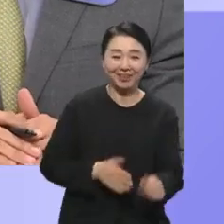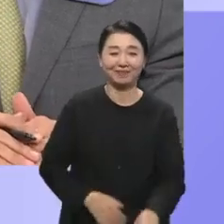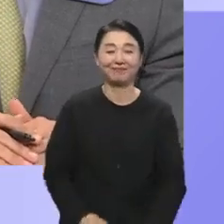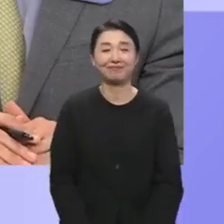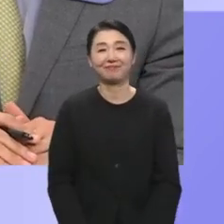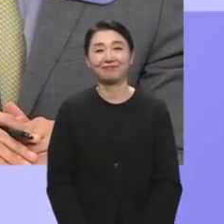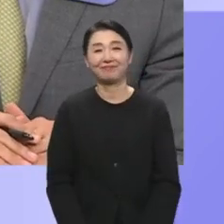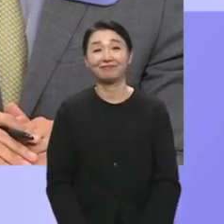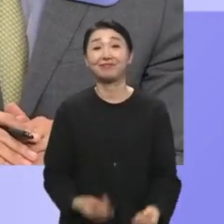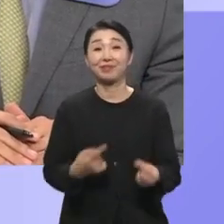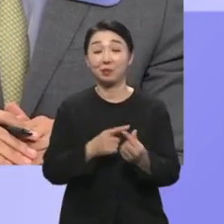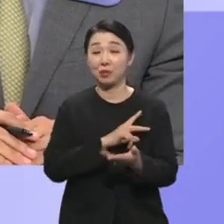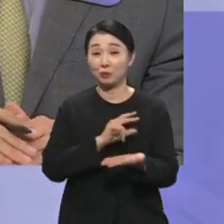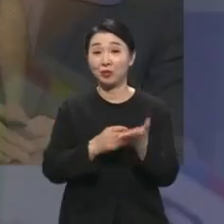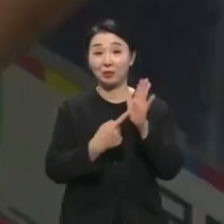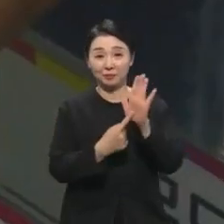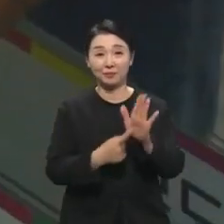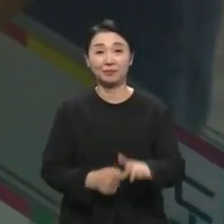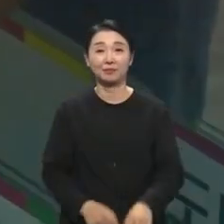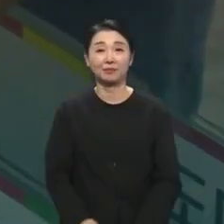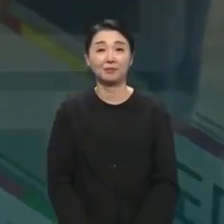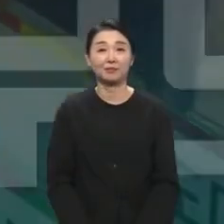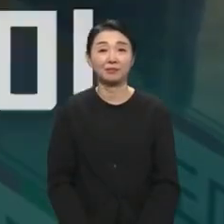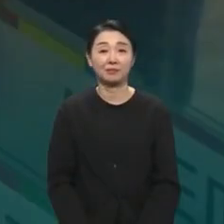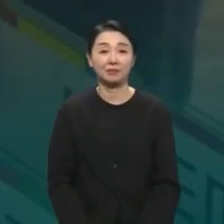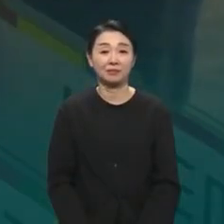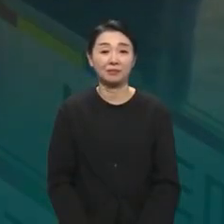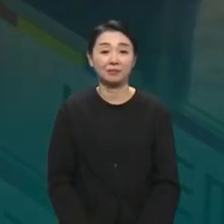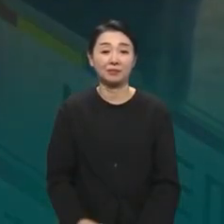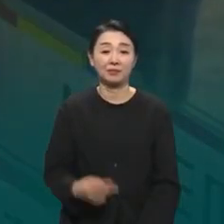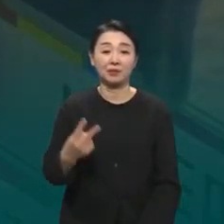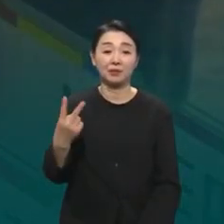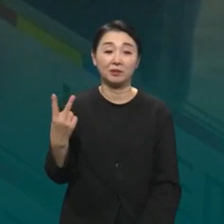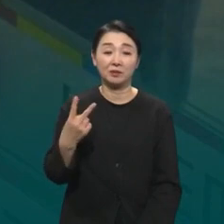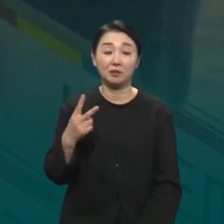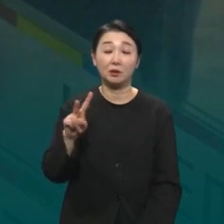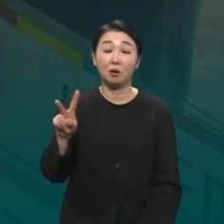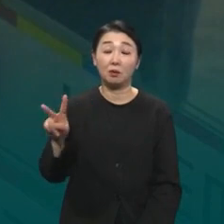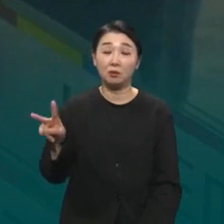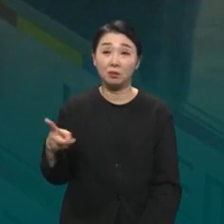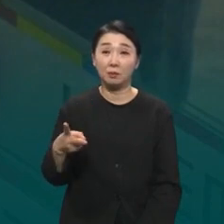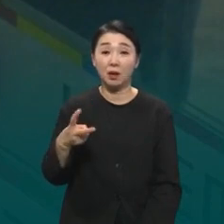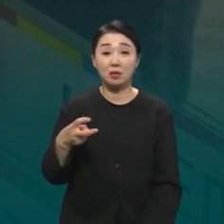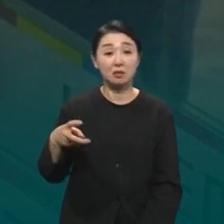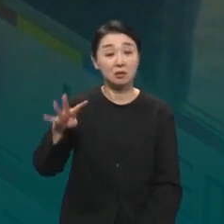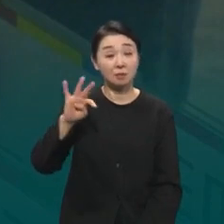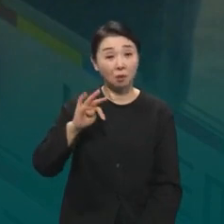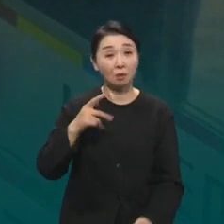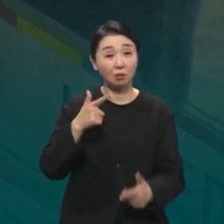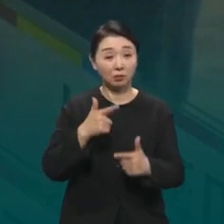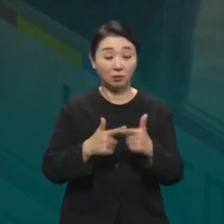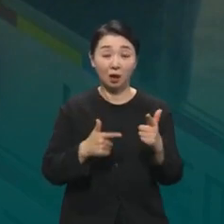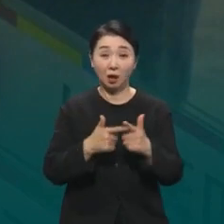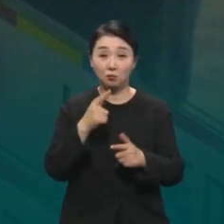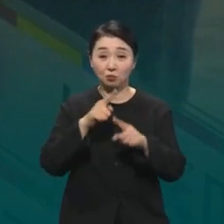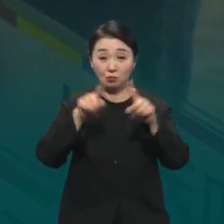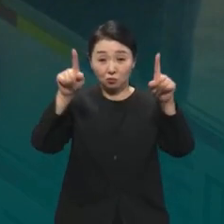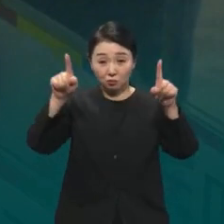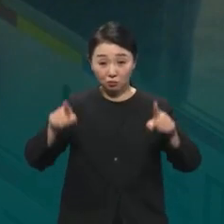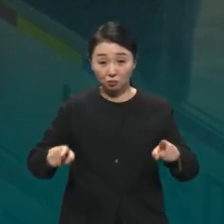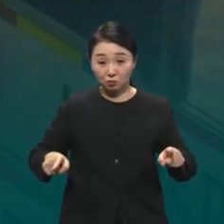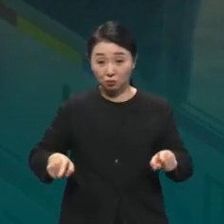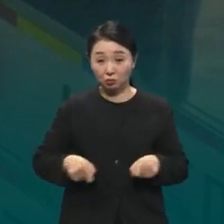자 첫 번째 주제 바로 가겠습니다 자 220억 원 나무 도마입니다 무슨